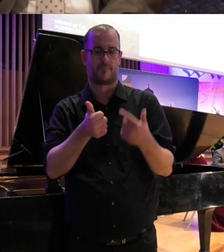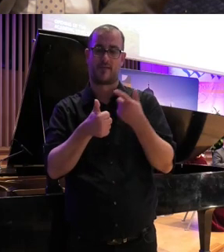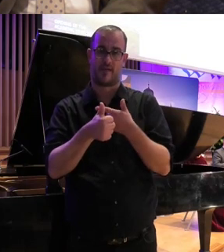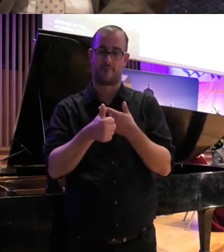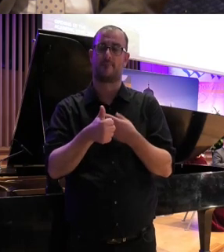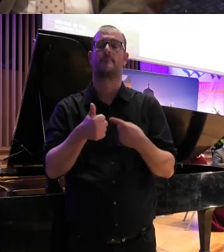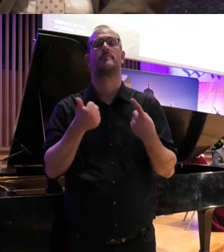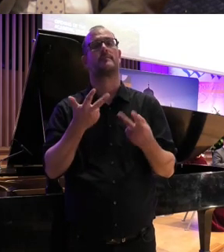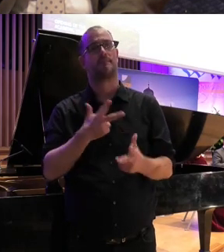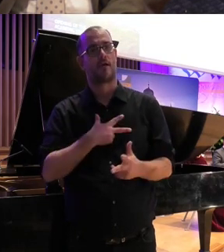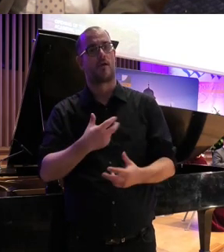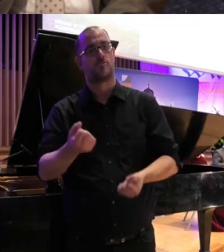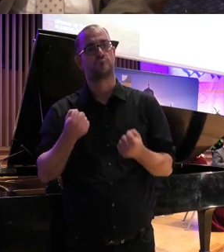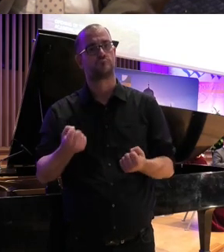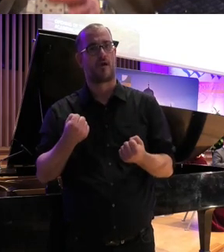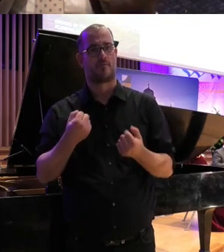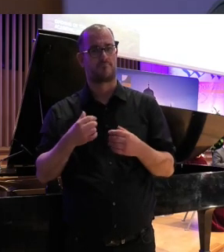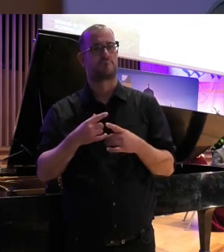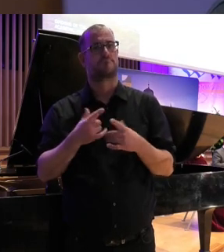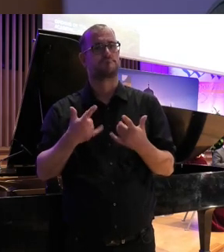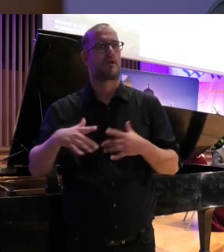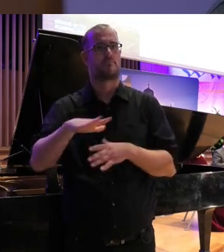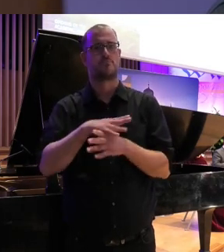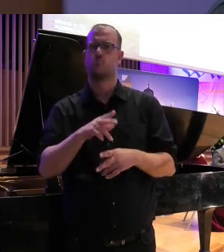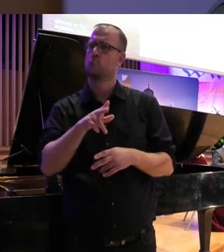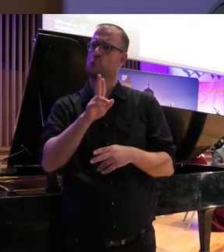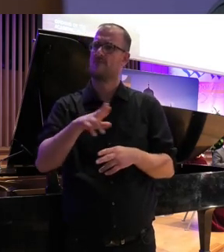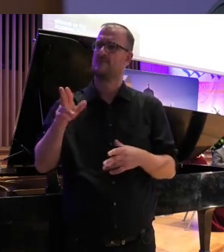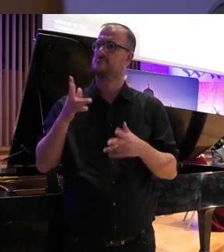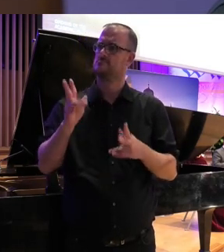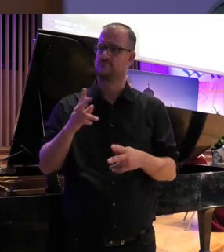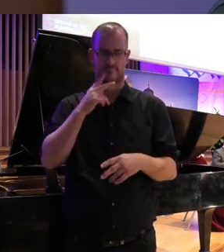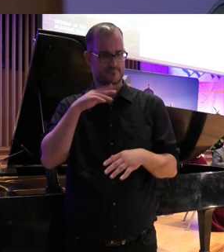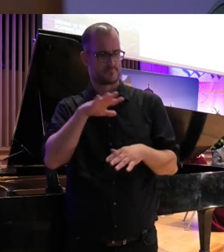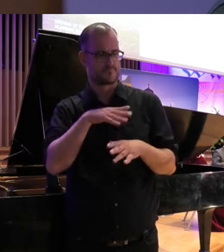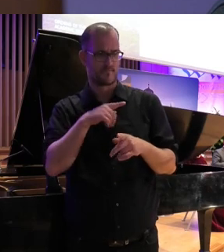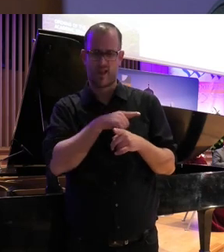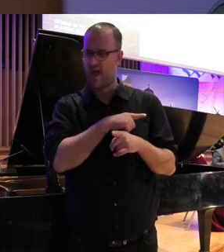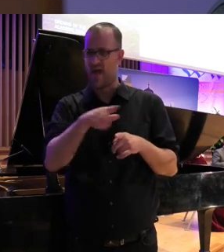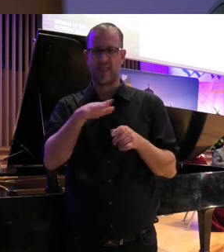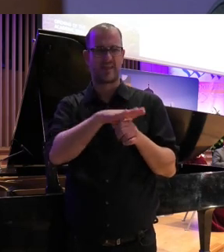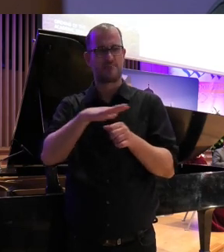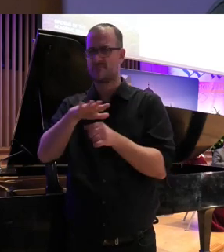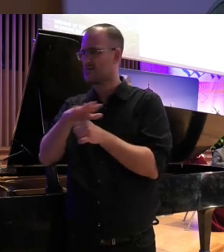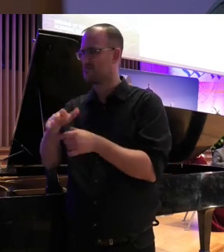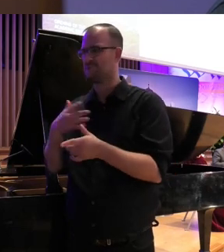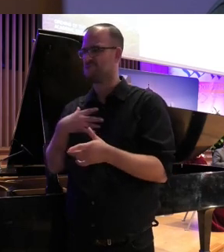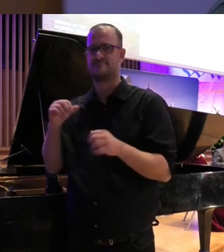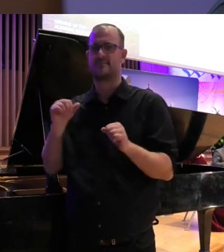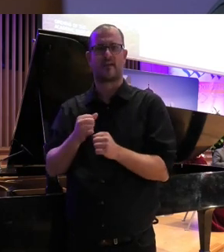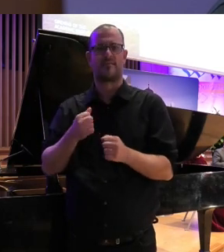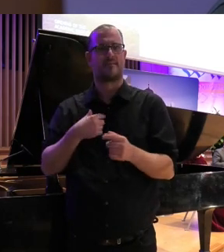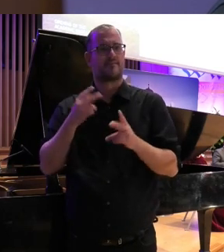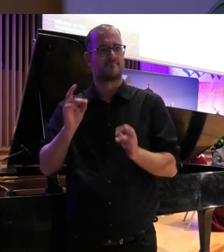ist wirklich starke Campi, die dazu führen, dass die Universitäten vielleicht auch erkennen, sie können nicht auf allen Gebieten bei den zur